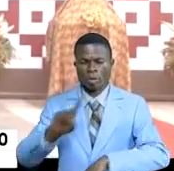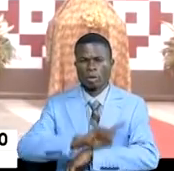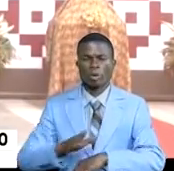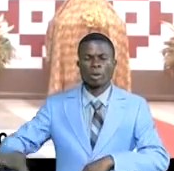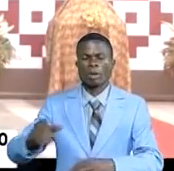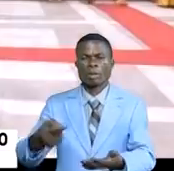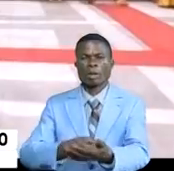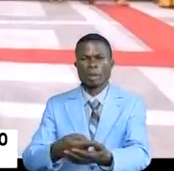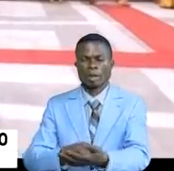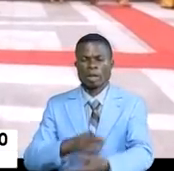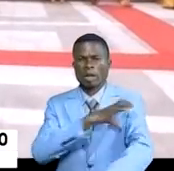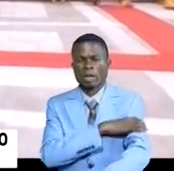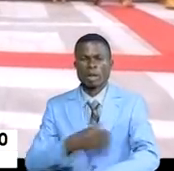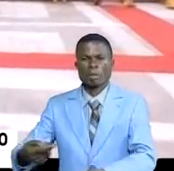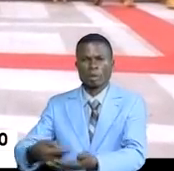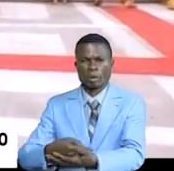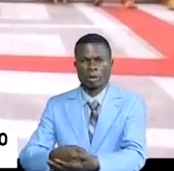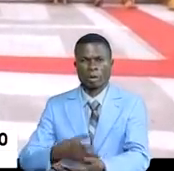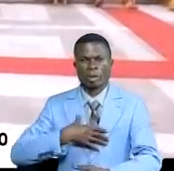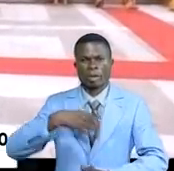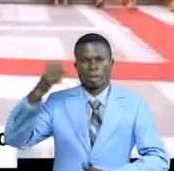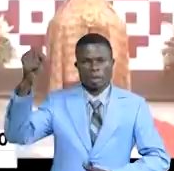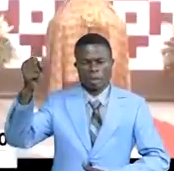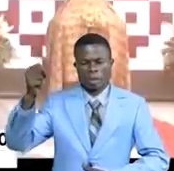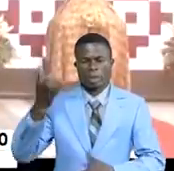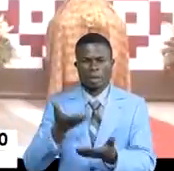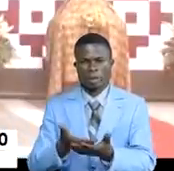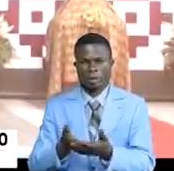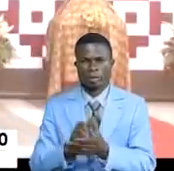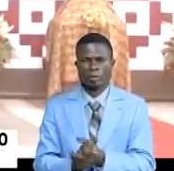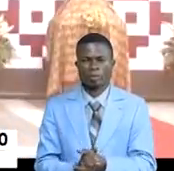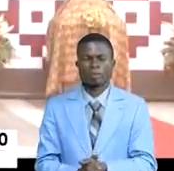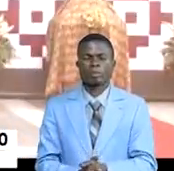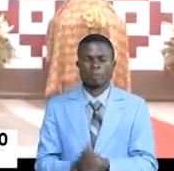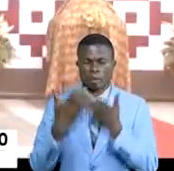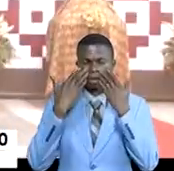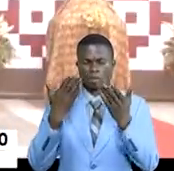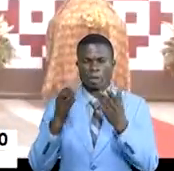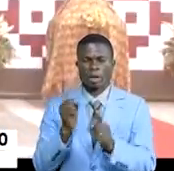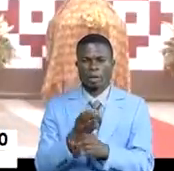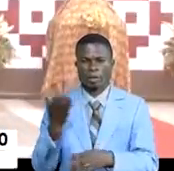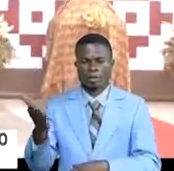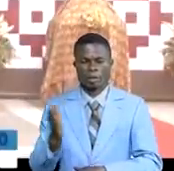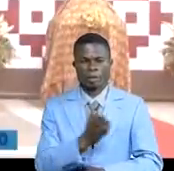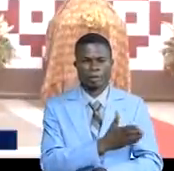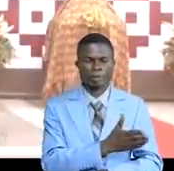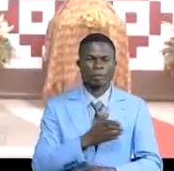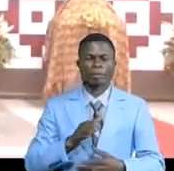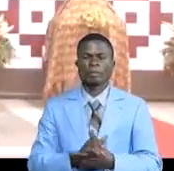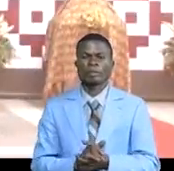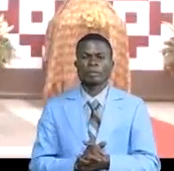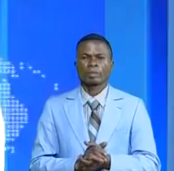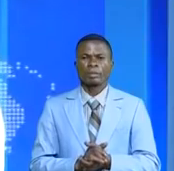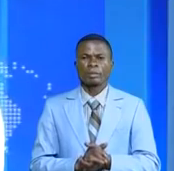ici à Accra, comme champion de l'ASLECAF. Accra. Patrick Michel Mukui sur les images de Kokomo Licho pour la